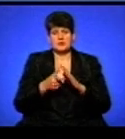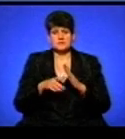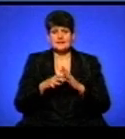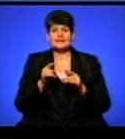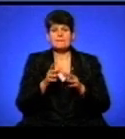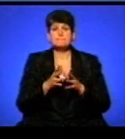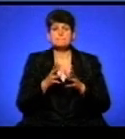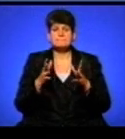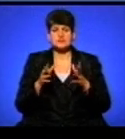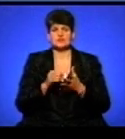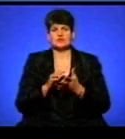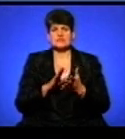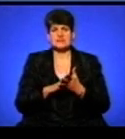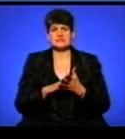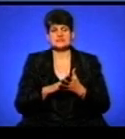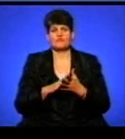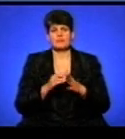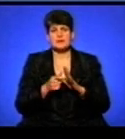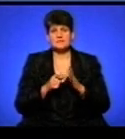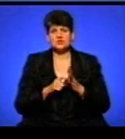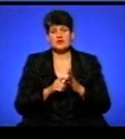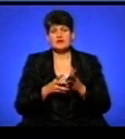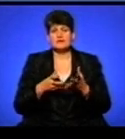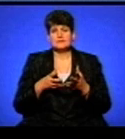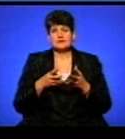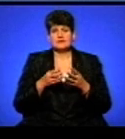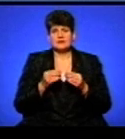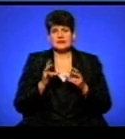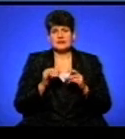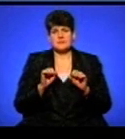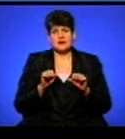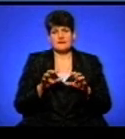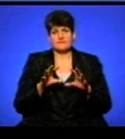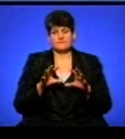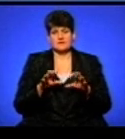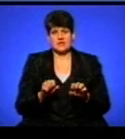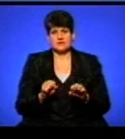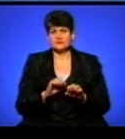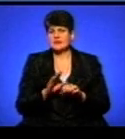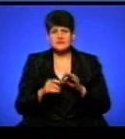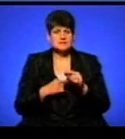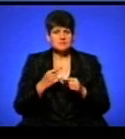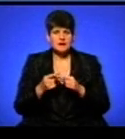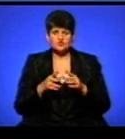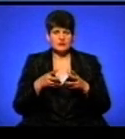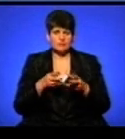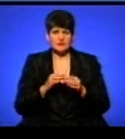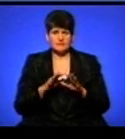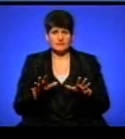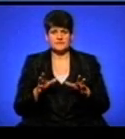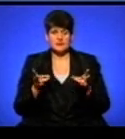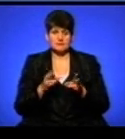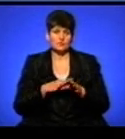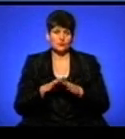що реєстрація в житловому приміщенні впливає тепер ні на право власності, ні на спадщину. Тобто треба дотримуватись